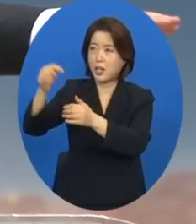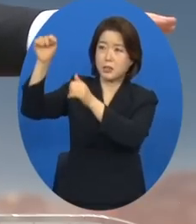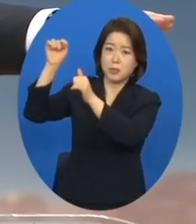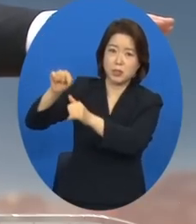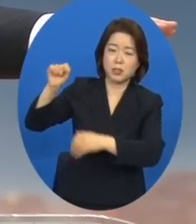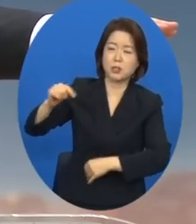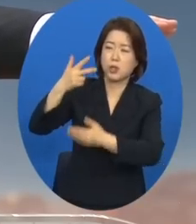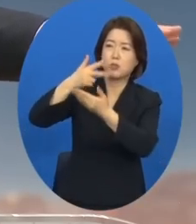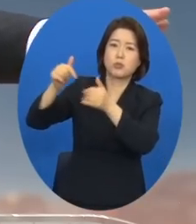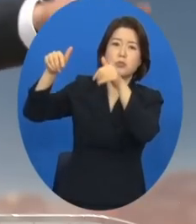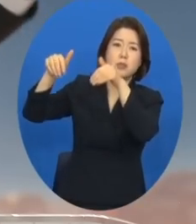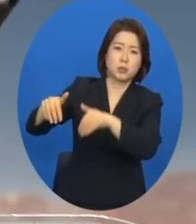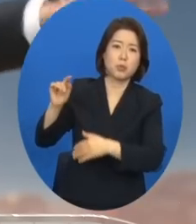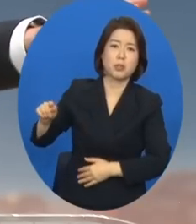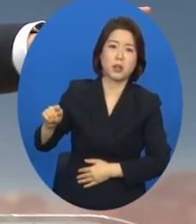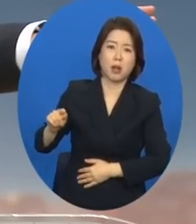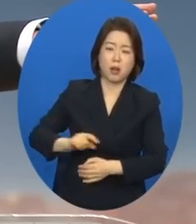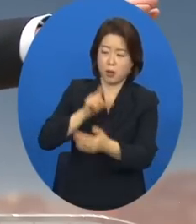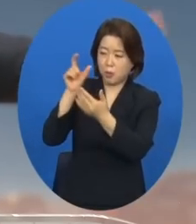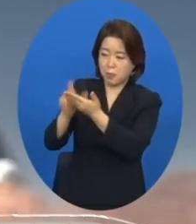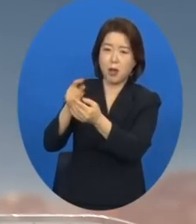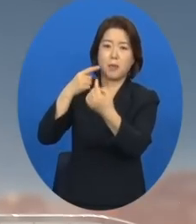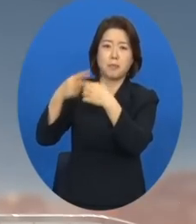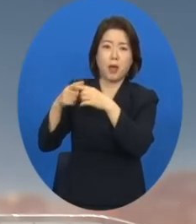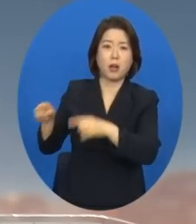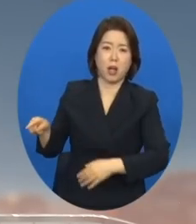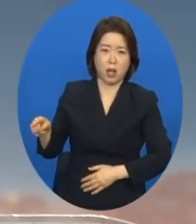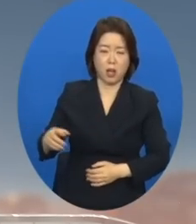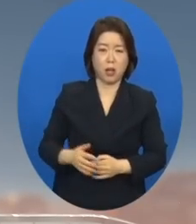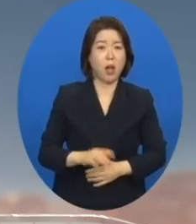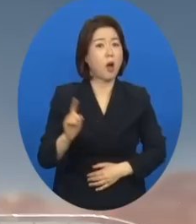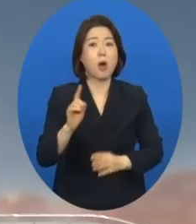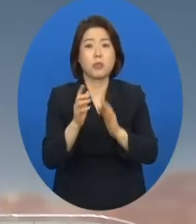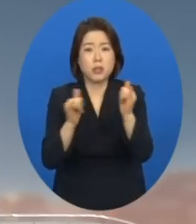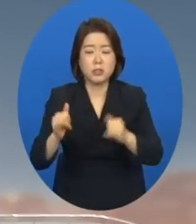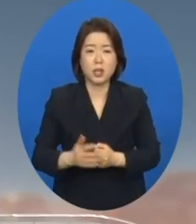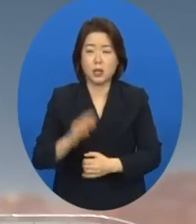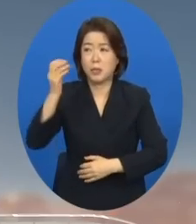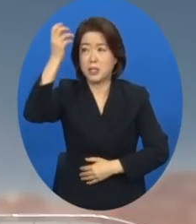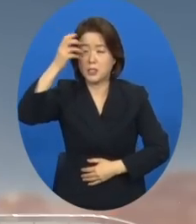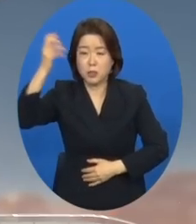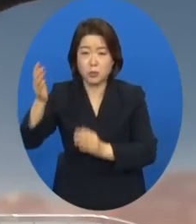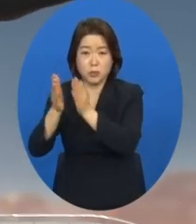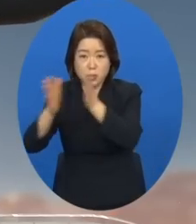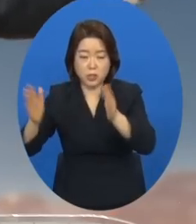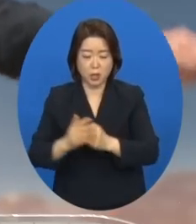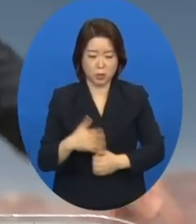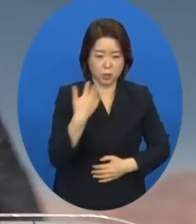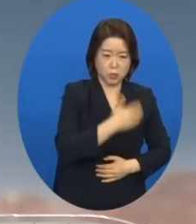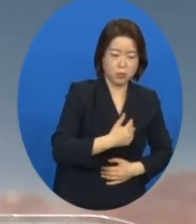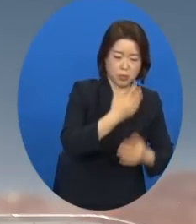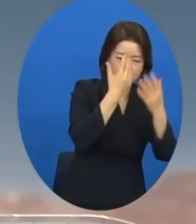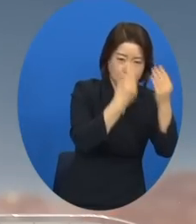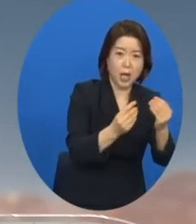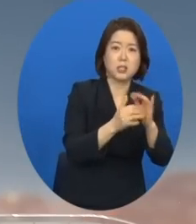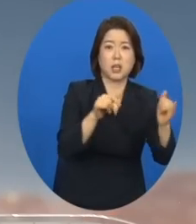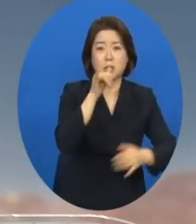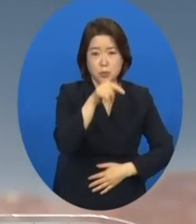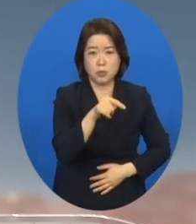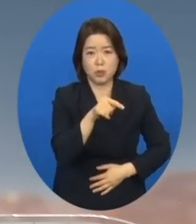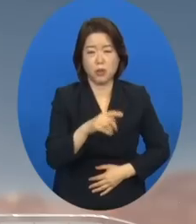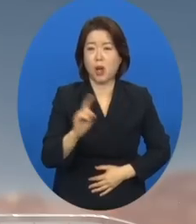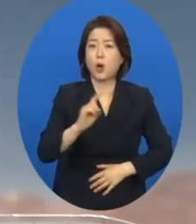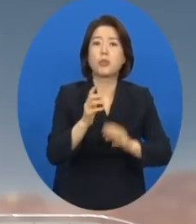주님의 종이었다라고 평가를 안다는 거예요 어떤 사람은 성령으로 시작했다가 육체를 마치는 사람이 있습니다